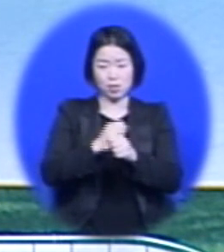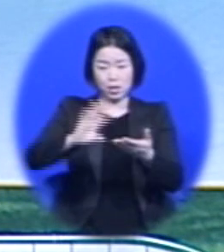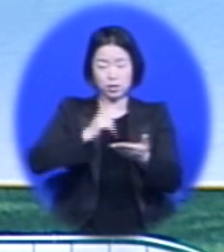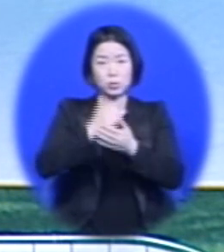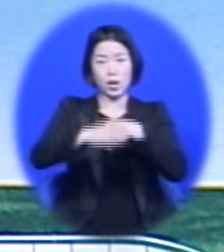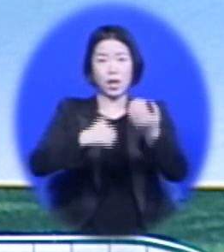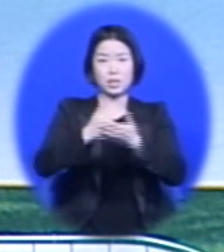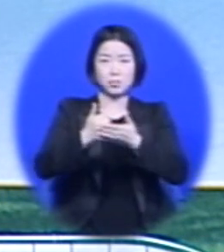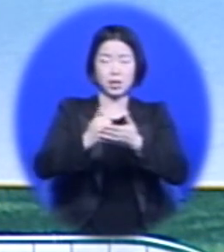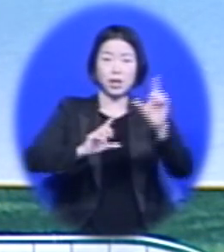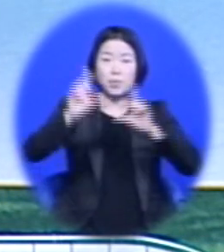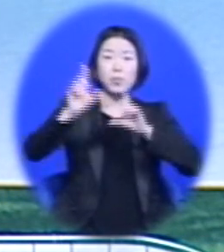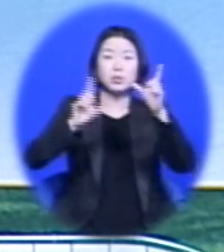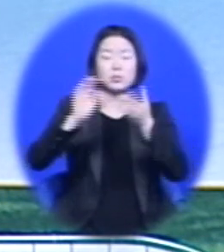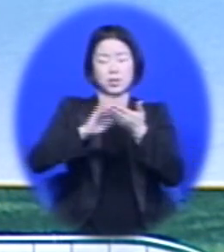형상이니라.